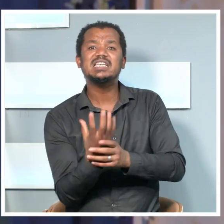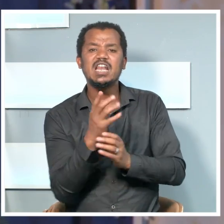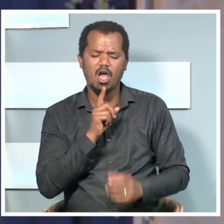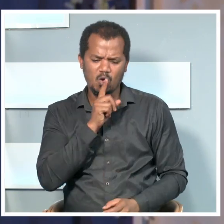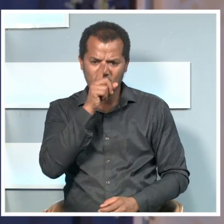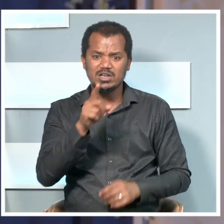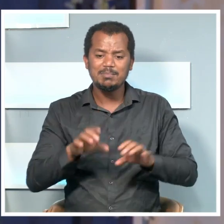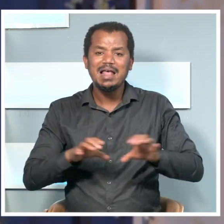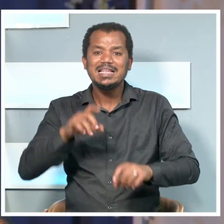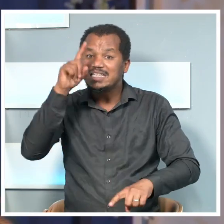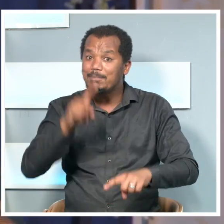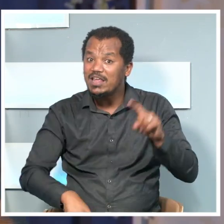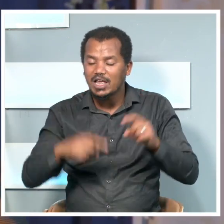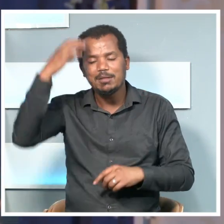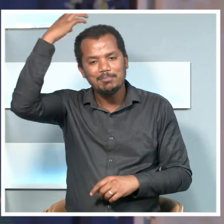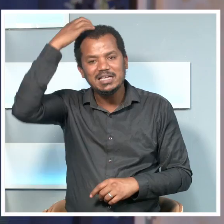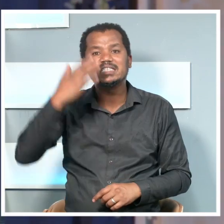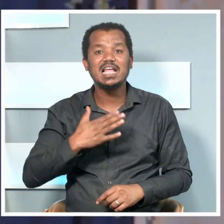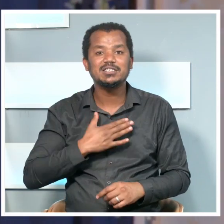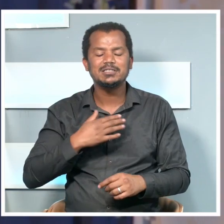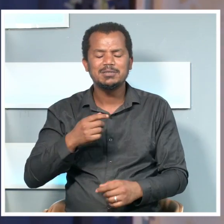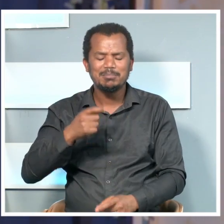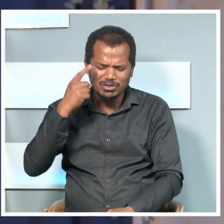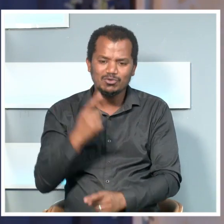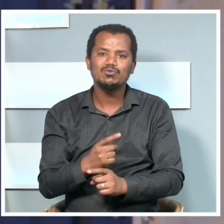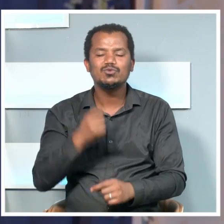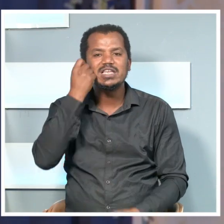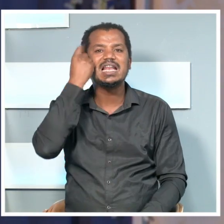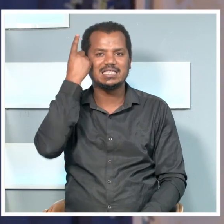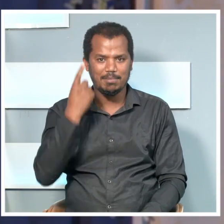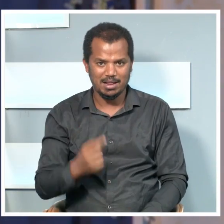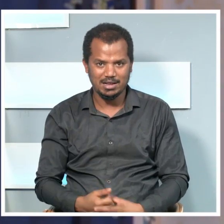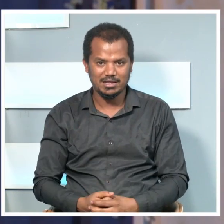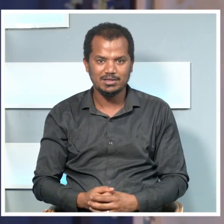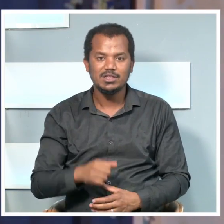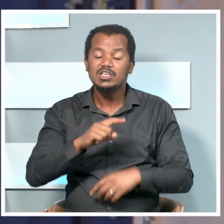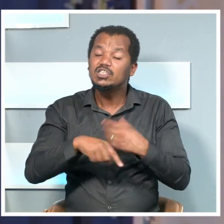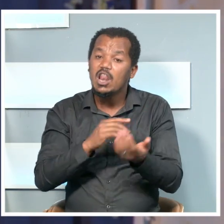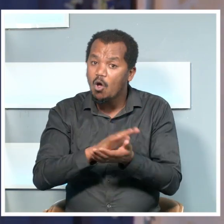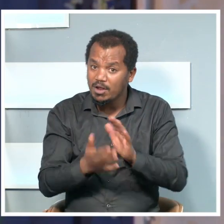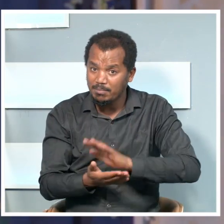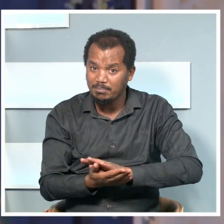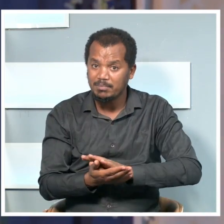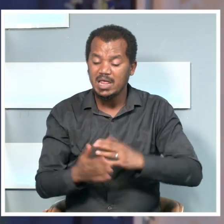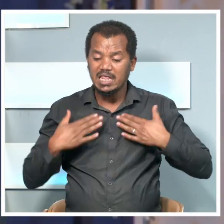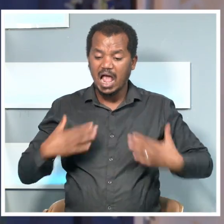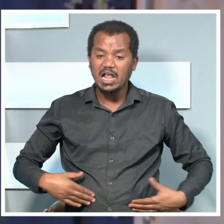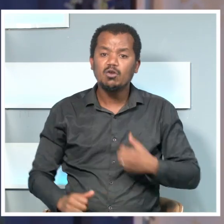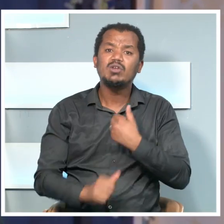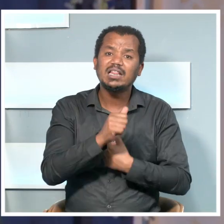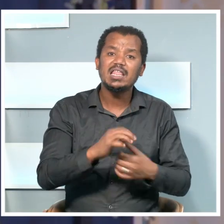ማድረግ እንደማንችል መንግስታችን በጽኑ ይገነዘባል። ስለሆነም የአካል